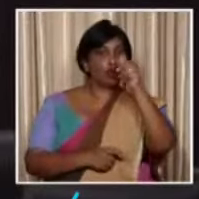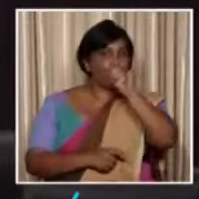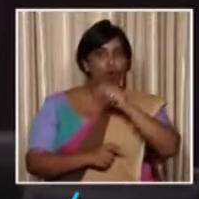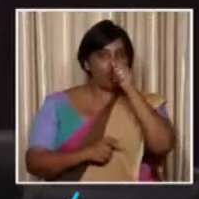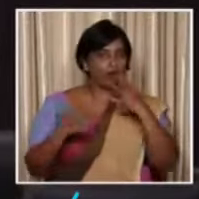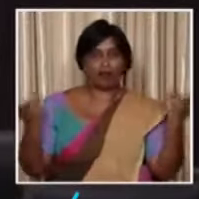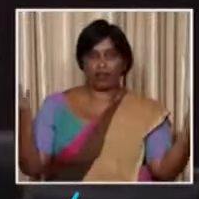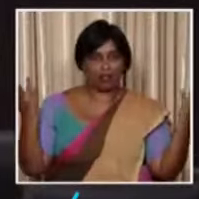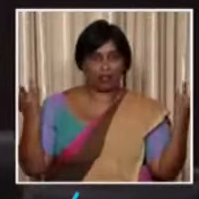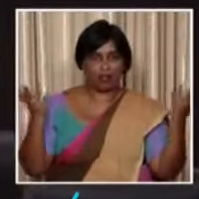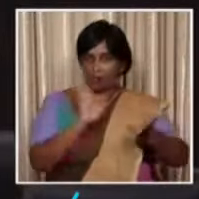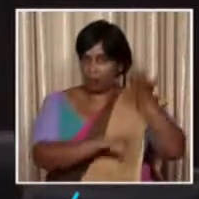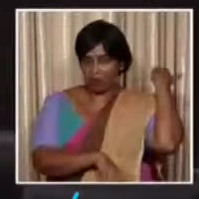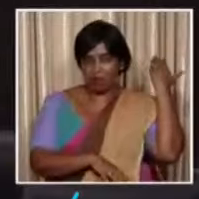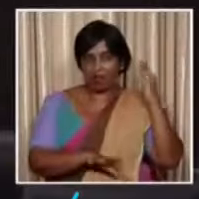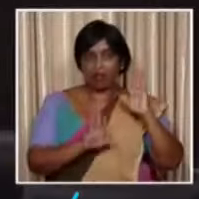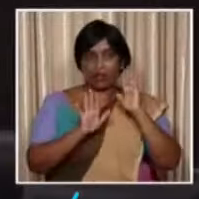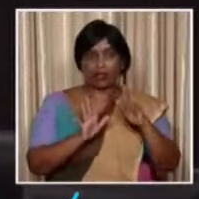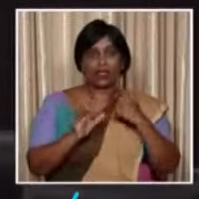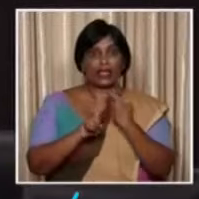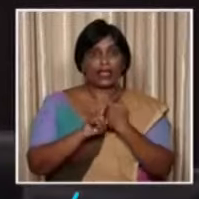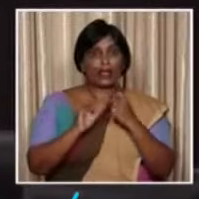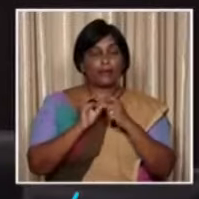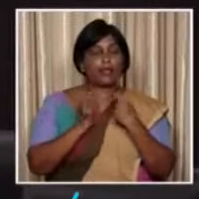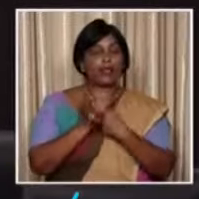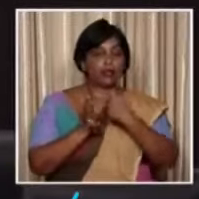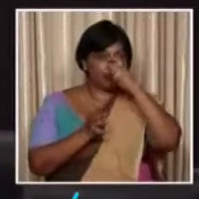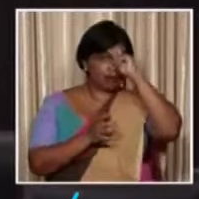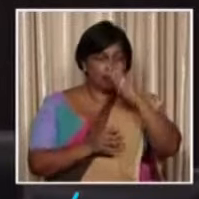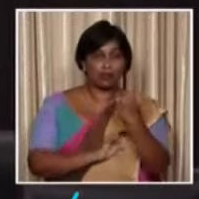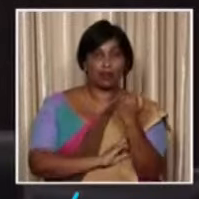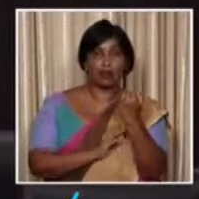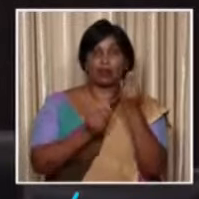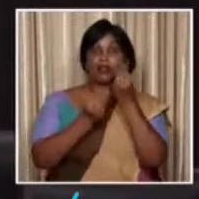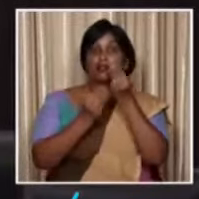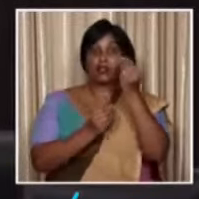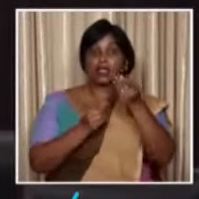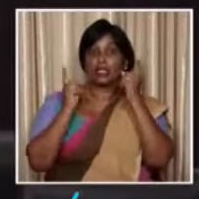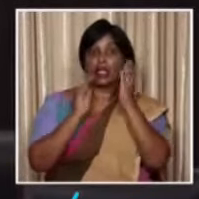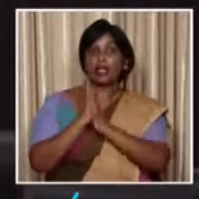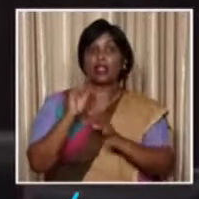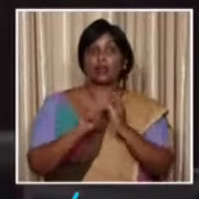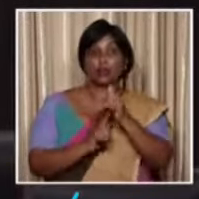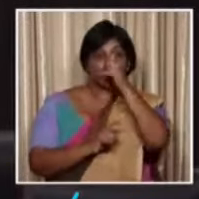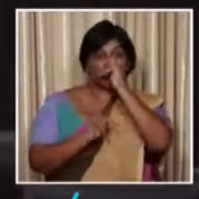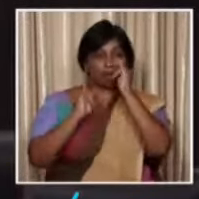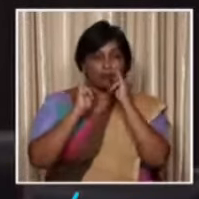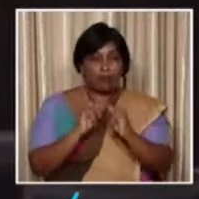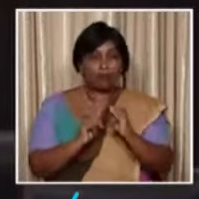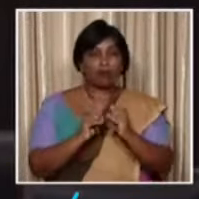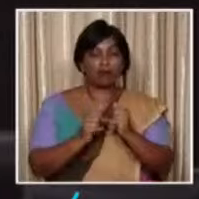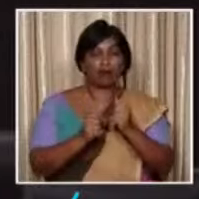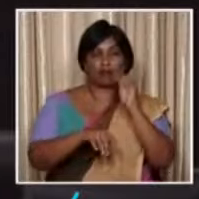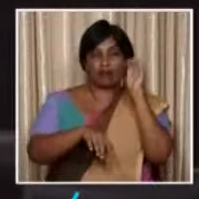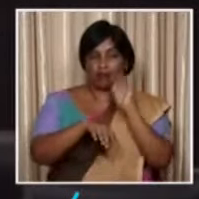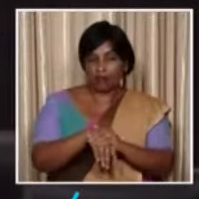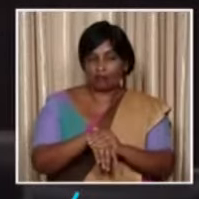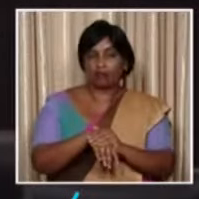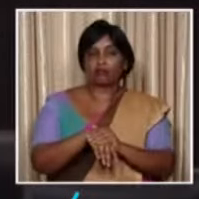නේ හැබැයි කේබී රත්නායක මහත්තයා බලය දීලා තියෙනවා ක්‍රීඩා ඇමතිට දූෂණ වක්‍රමිකතා වංචා